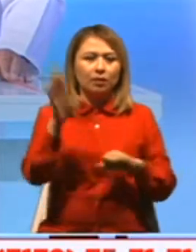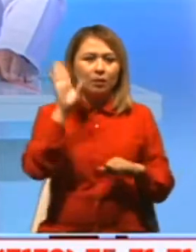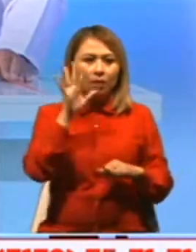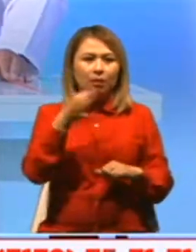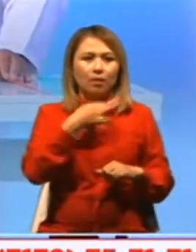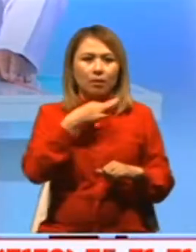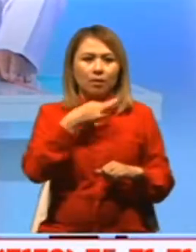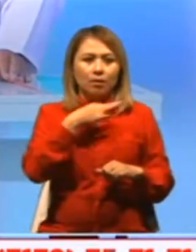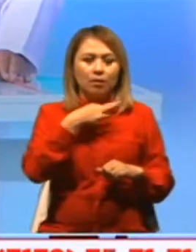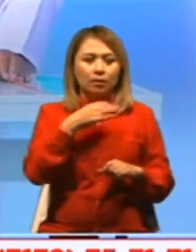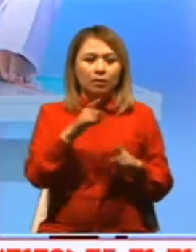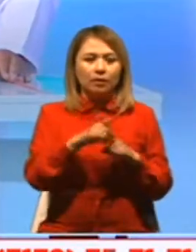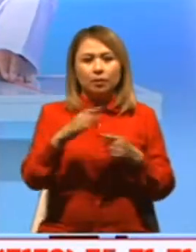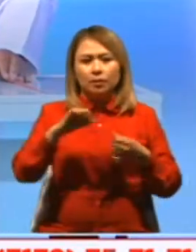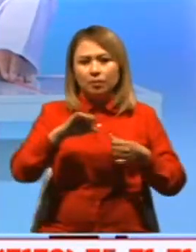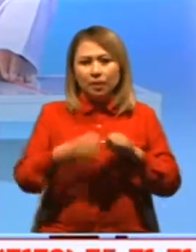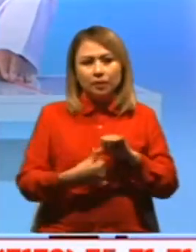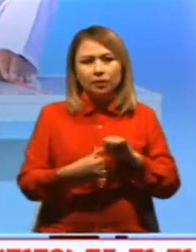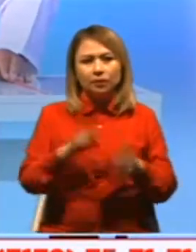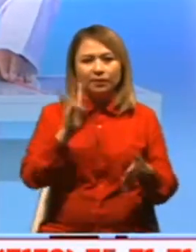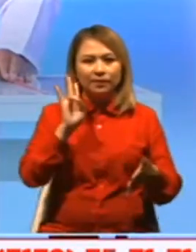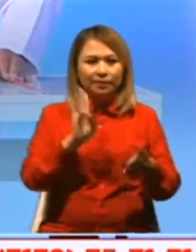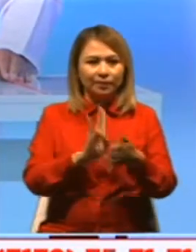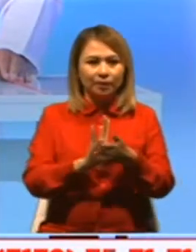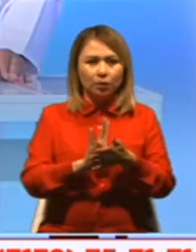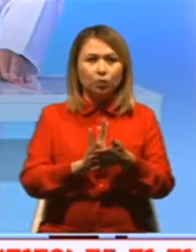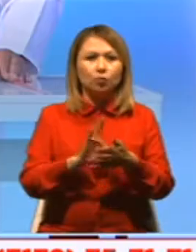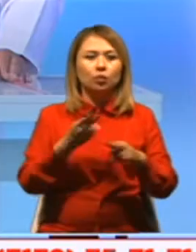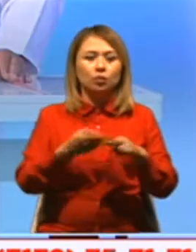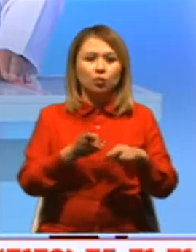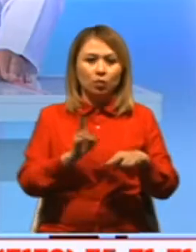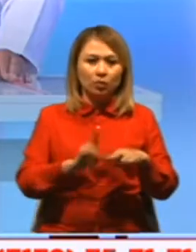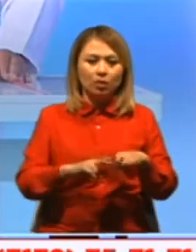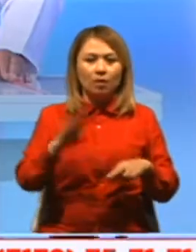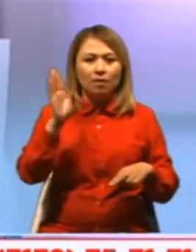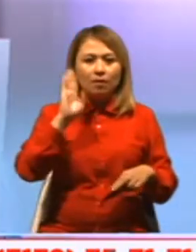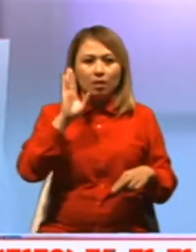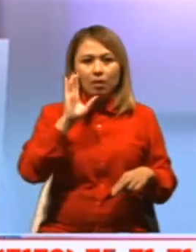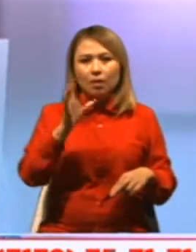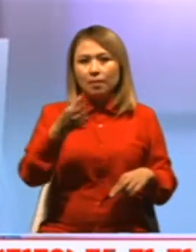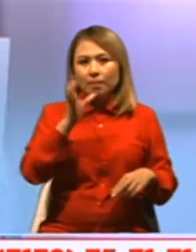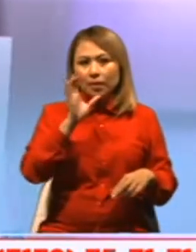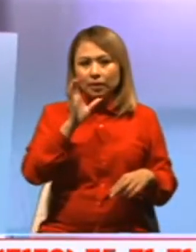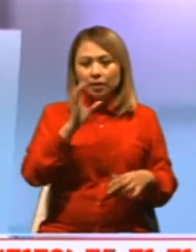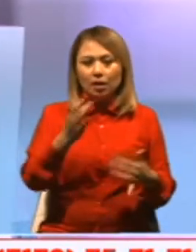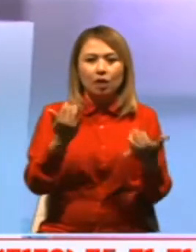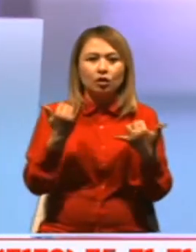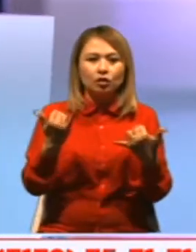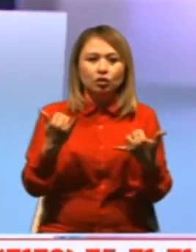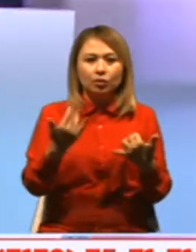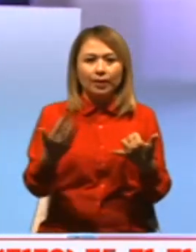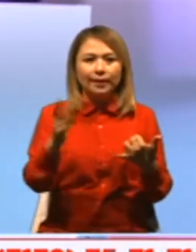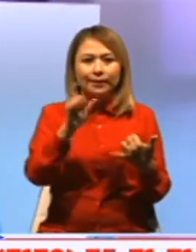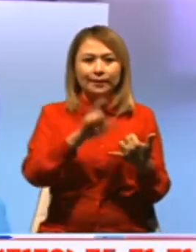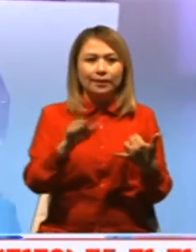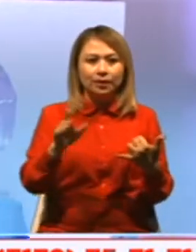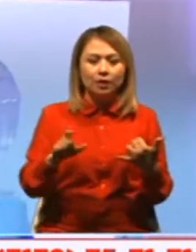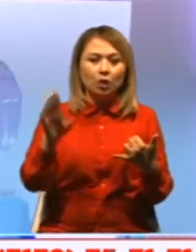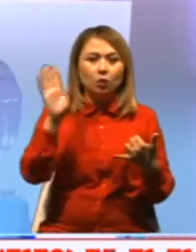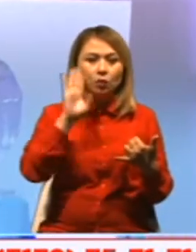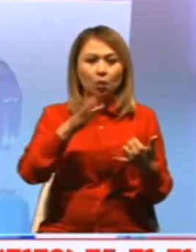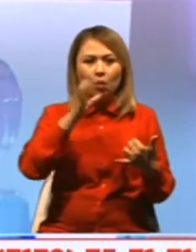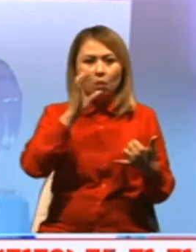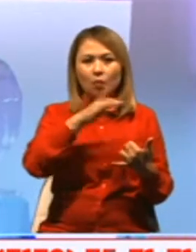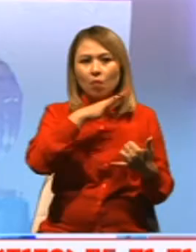не істемеу, шөлі қанбаушылық қасиеті болады, сол кезде суды көп ішіп тұрады. Енді бұл жерде бұл кісілерге тағы бір нәрсесі, суды көп